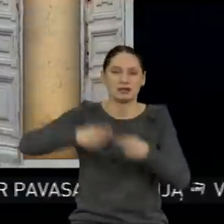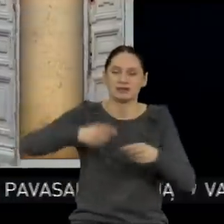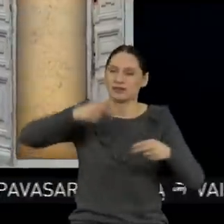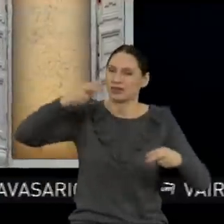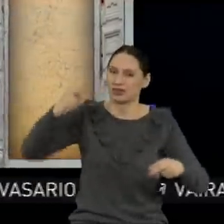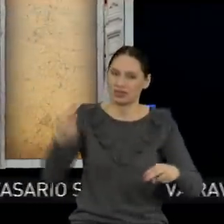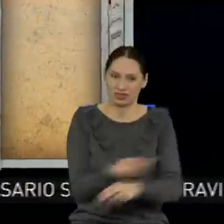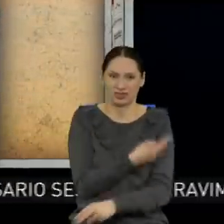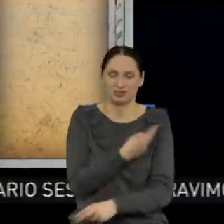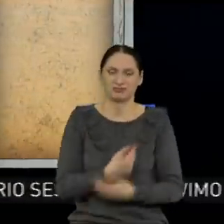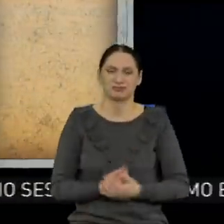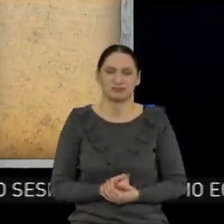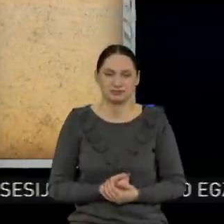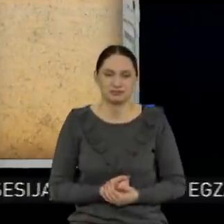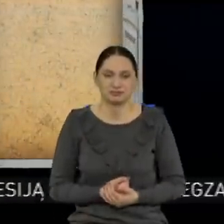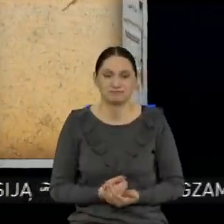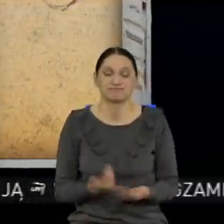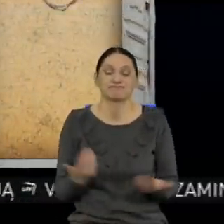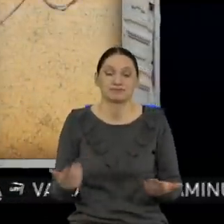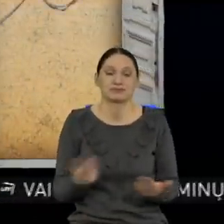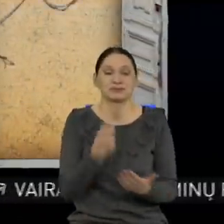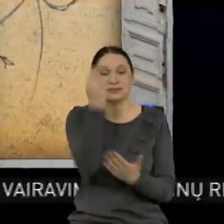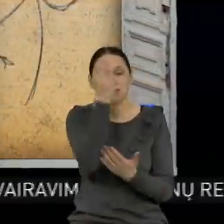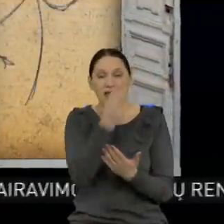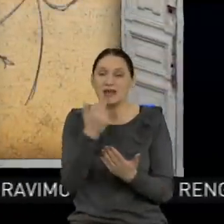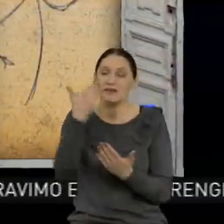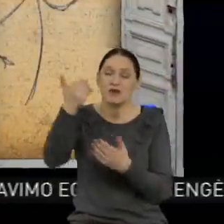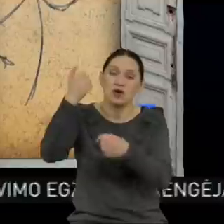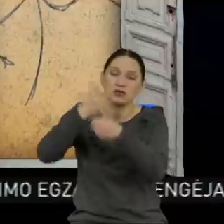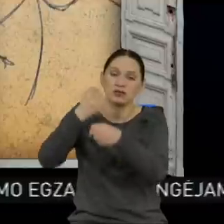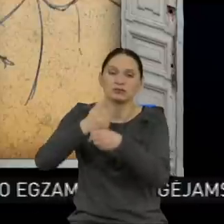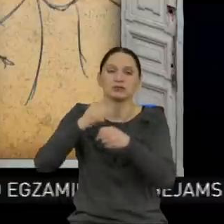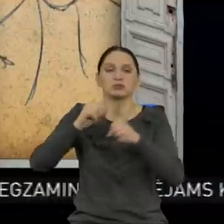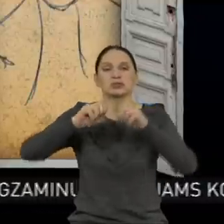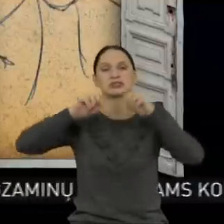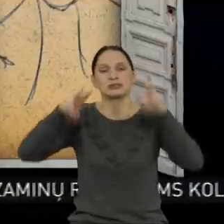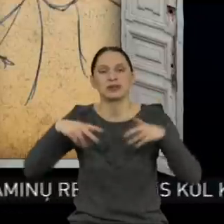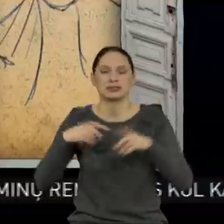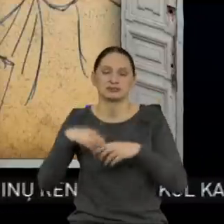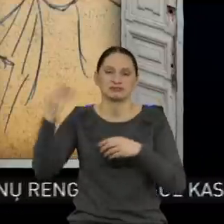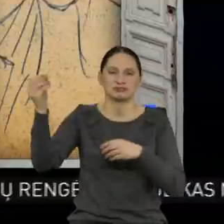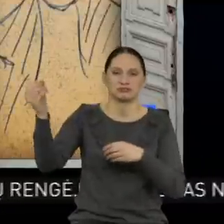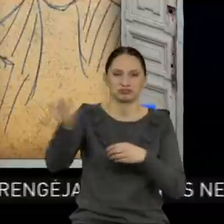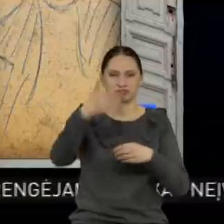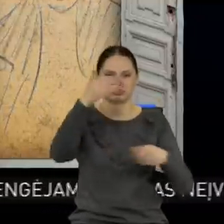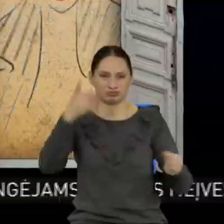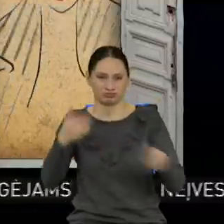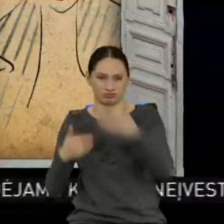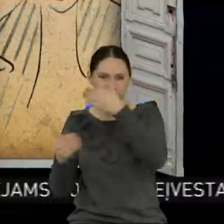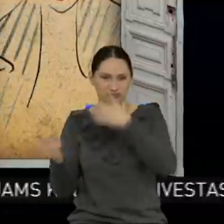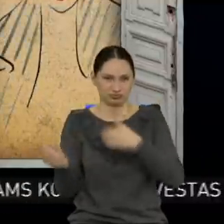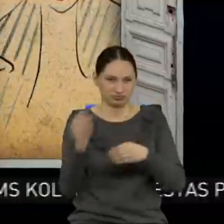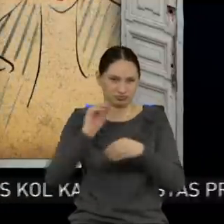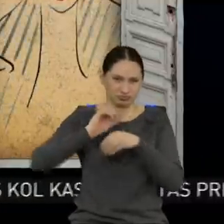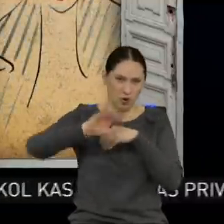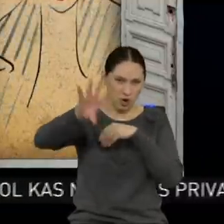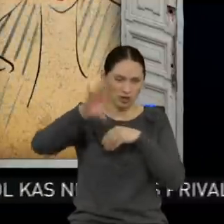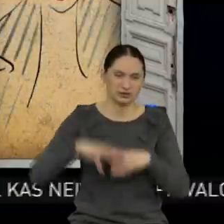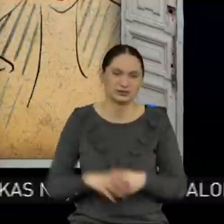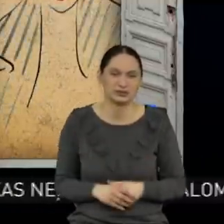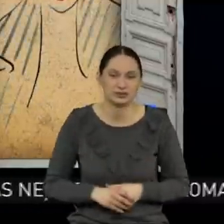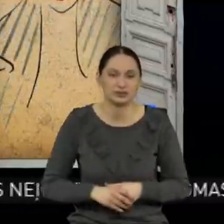muziejuje Peterburge. Todėl dailininko kūriniai bus pristatyti animuotose projekcijose. Kita didžiulė paroda, kuriai rengiasi